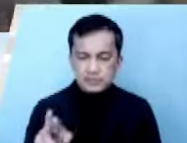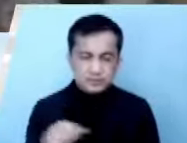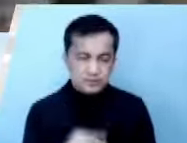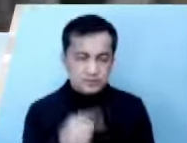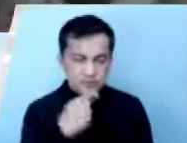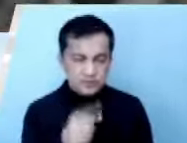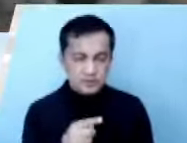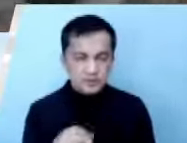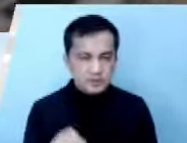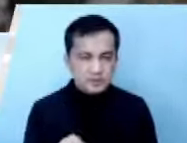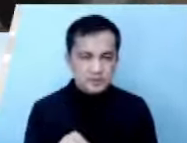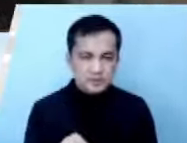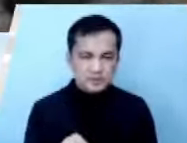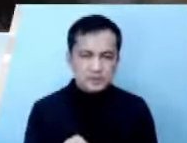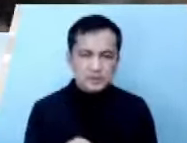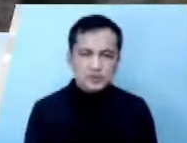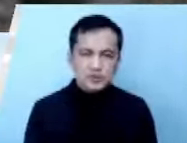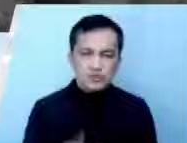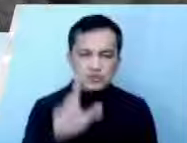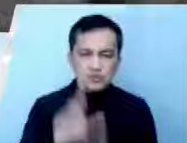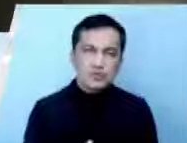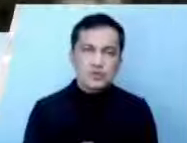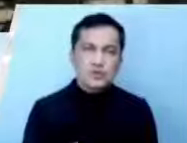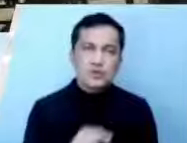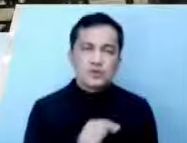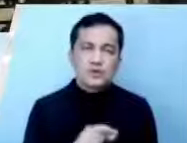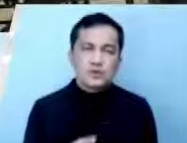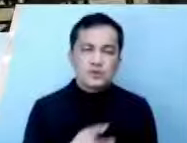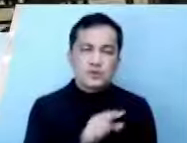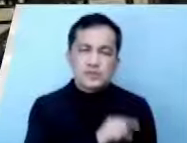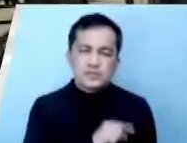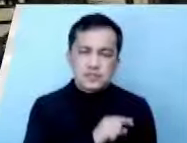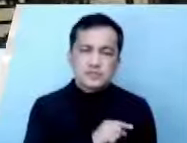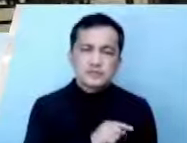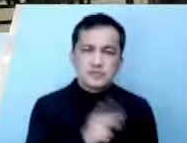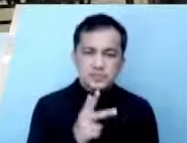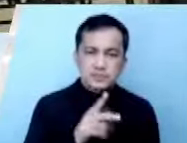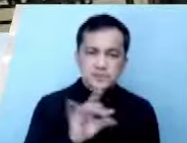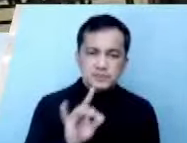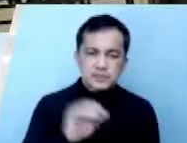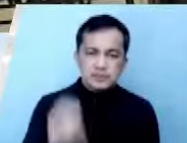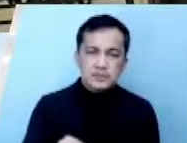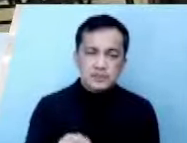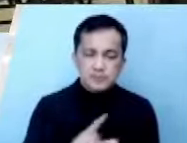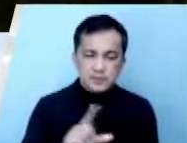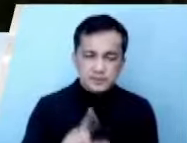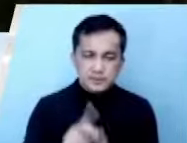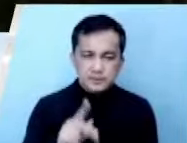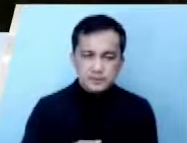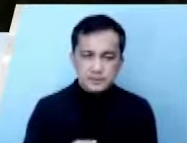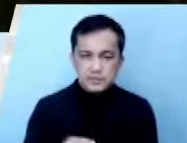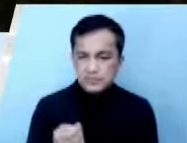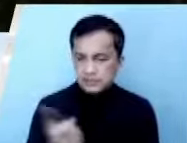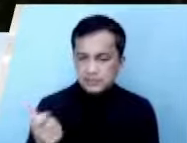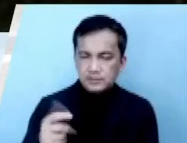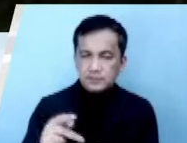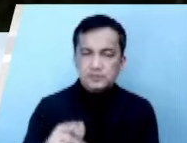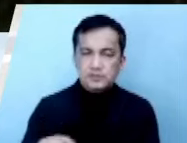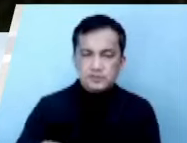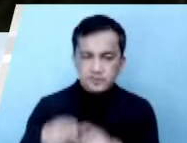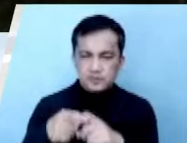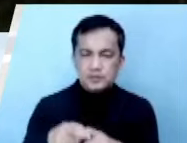maituturing na degraded ang 38% ng lupa sa bansa. Samantala, inalis na ng Ombudsman ang preventive suspension sa 72